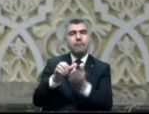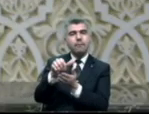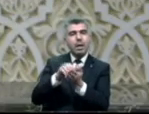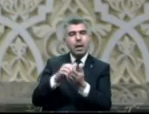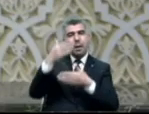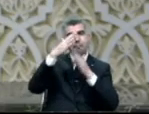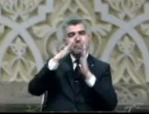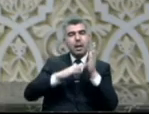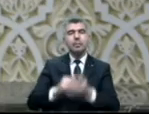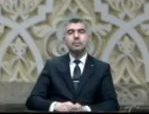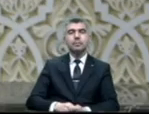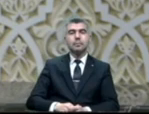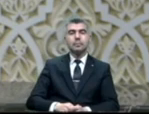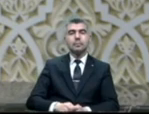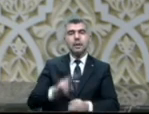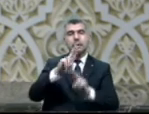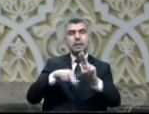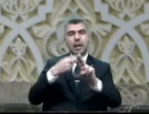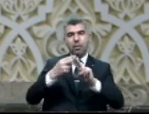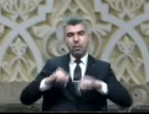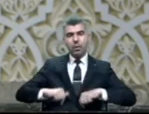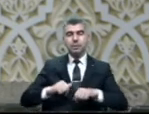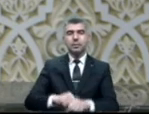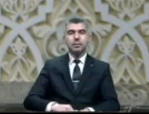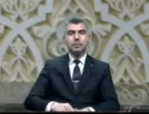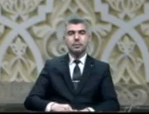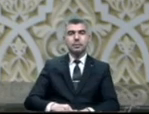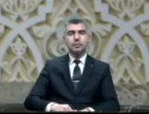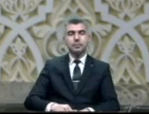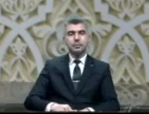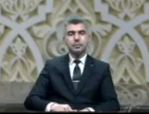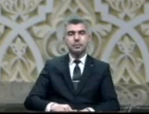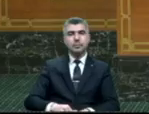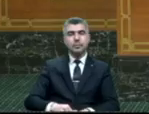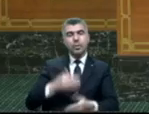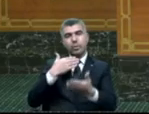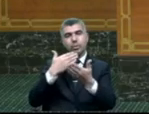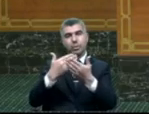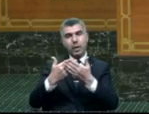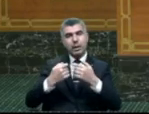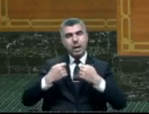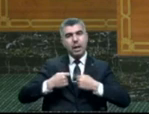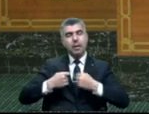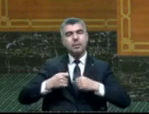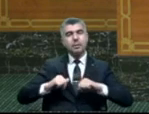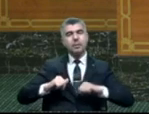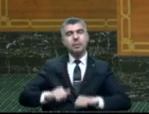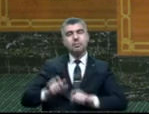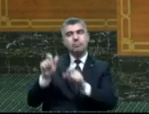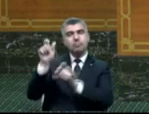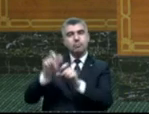شكرا السيد المستشار المحترم، رد السيد الوزير. شكرا السيد الرئيس، شكرا سيد الرئيس، سيدة